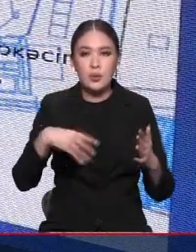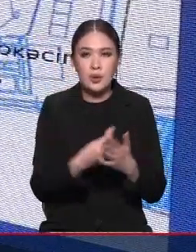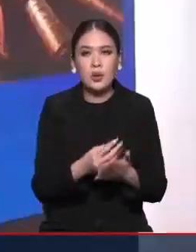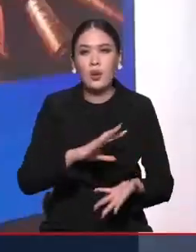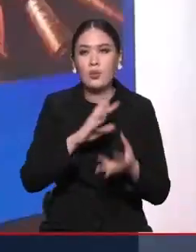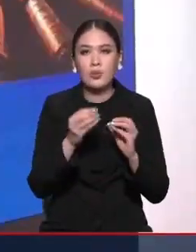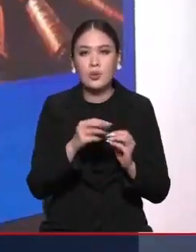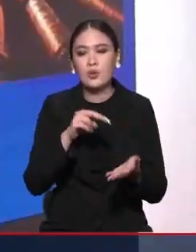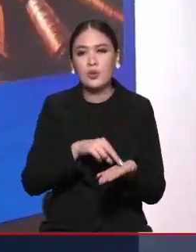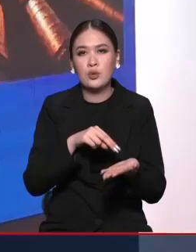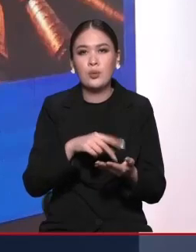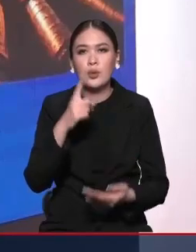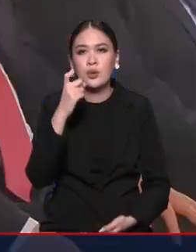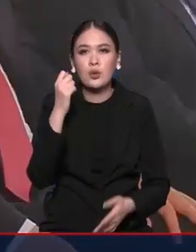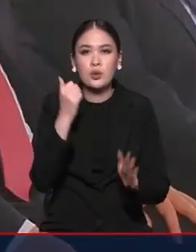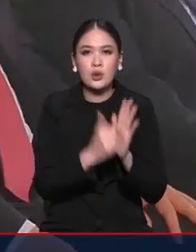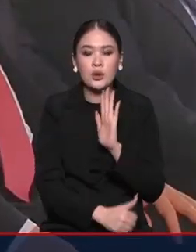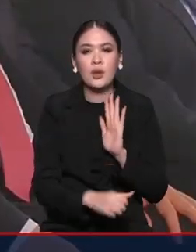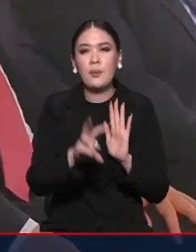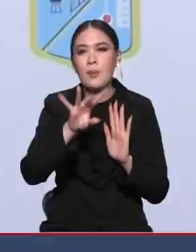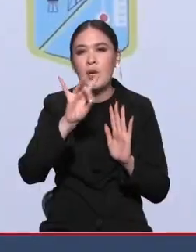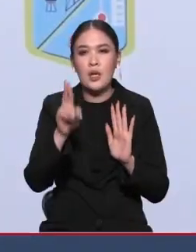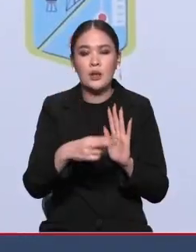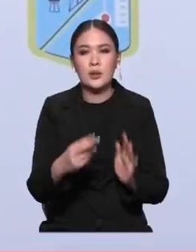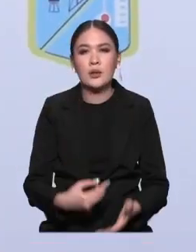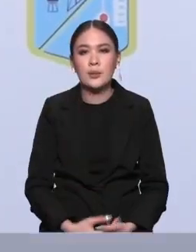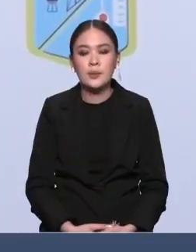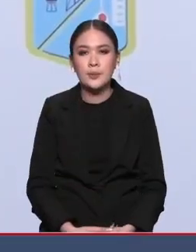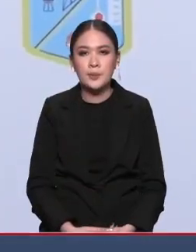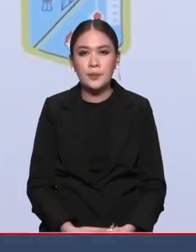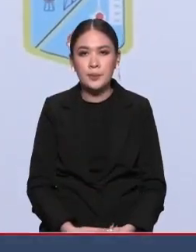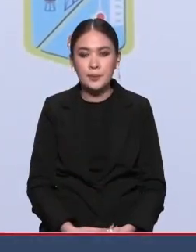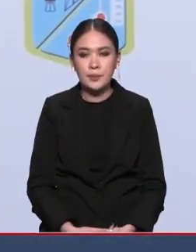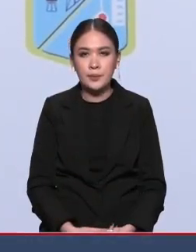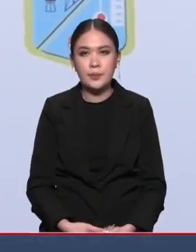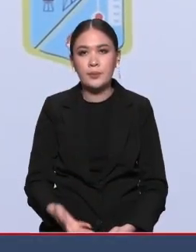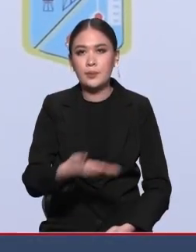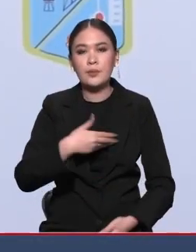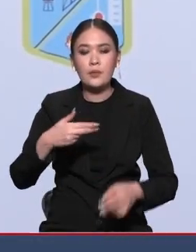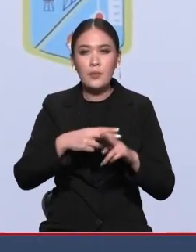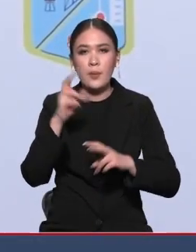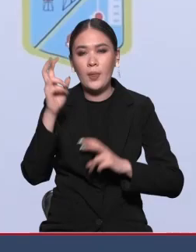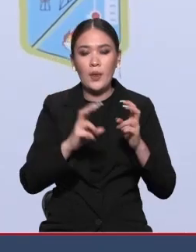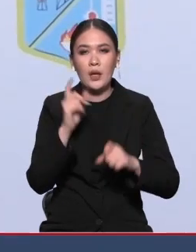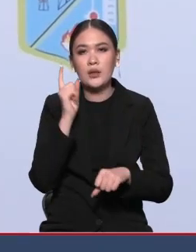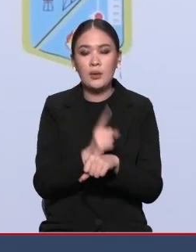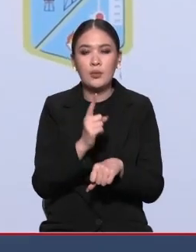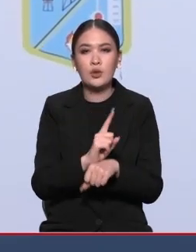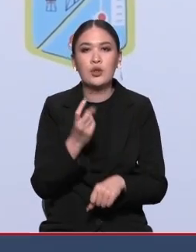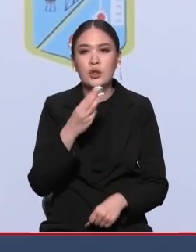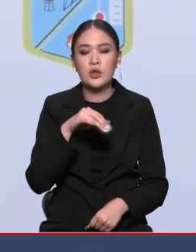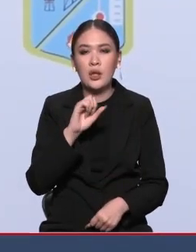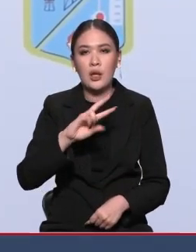общую сумму чуть более 160 миллиардов тенге. Отличительная особенность нашего завода заключается в том, что мы штангу